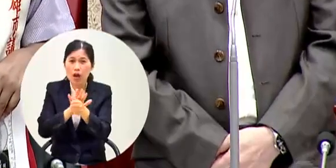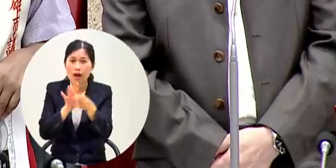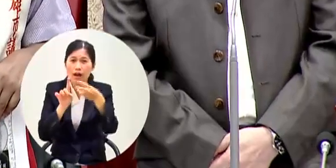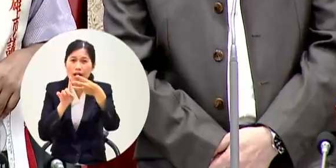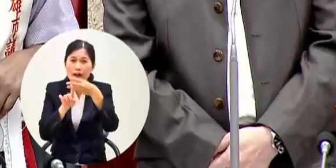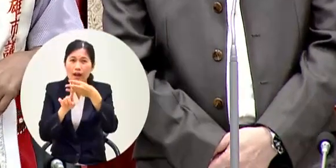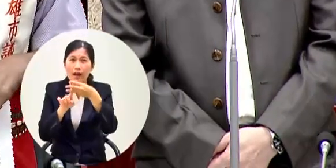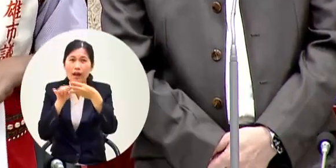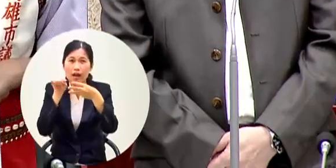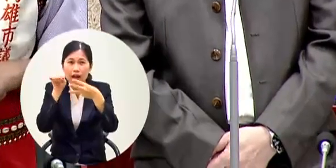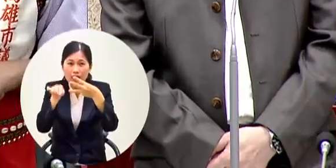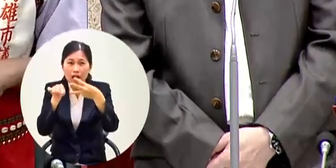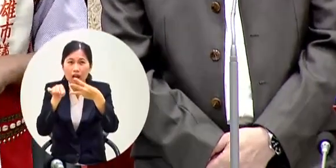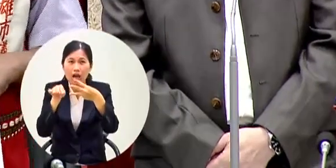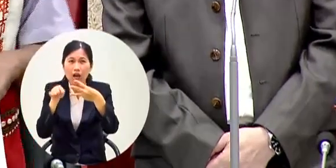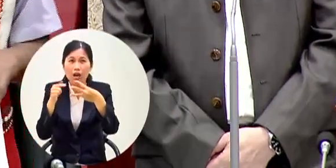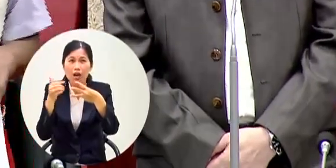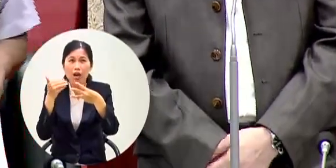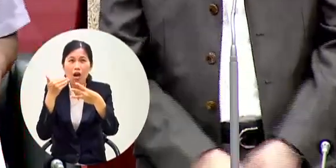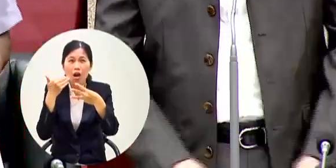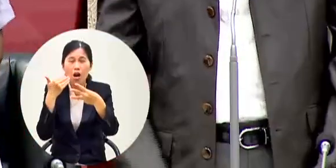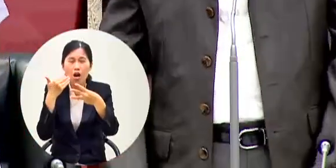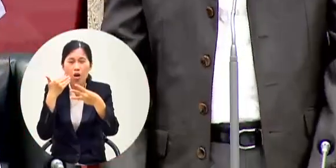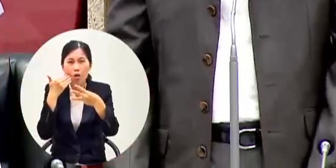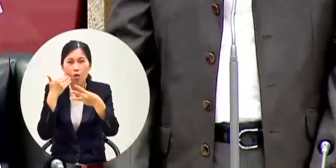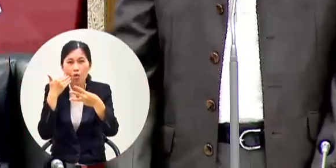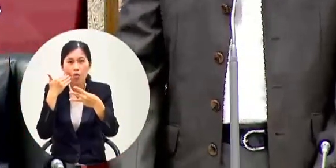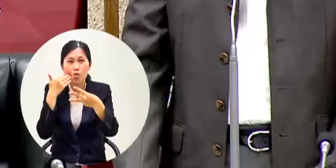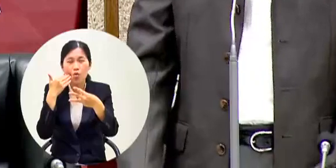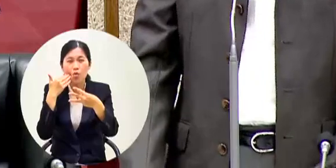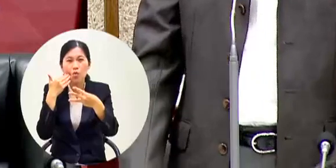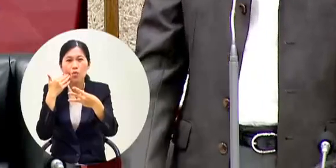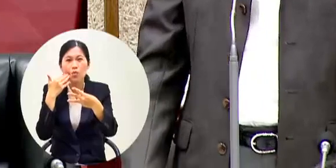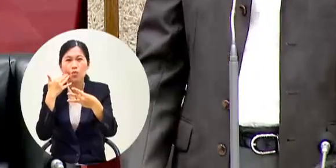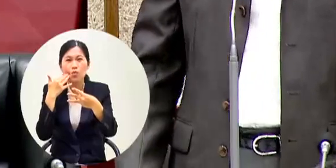区，是所有的全市。